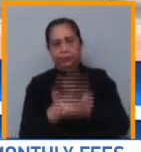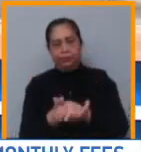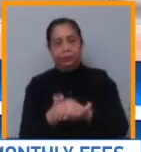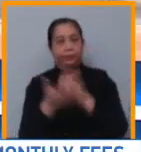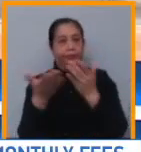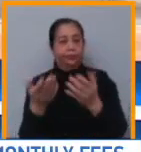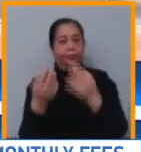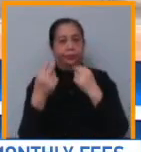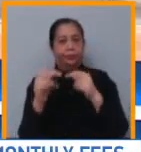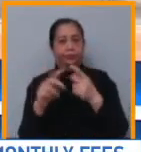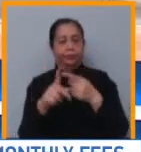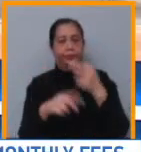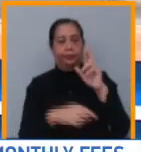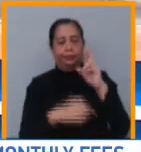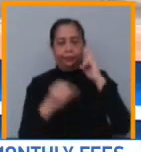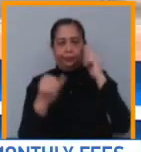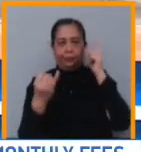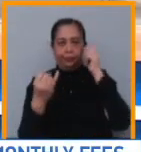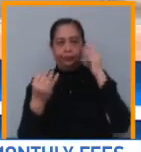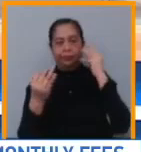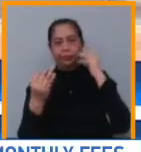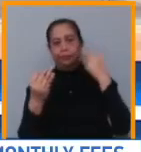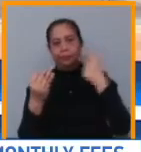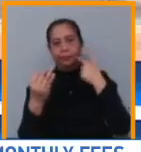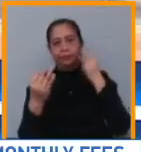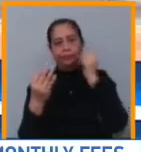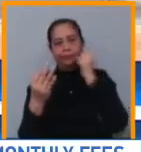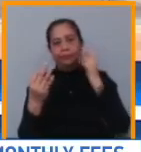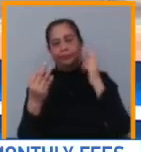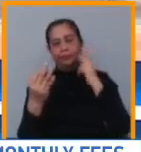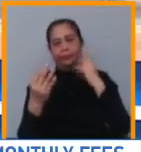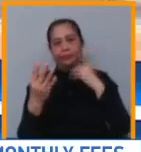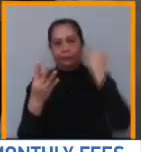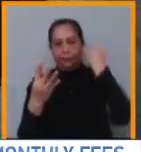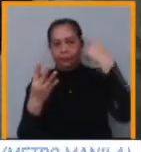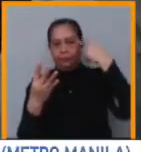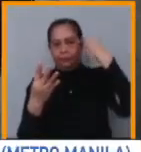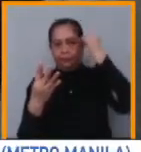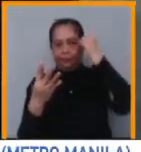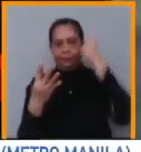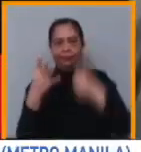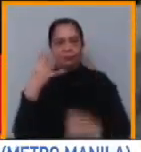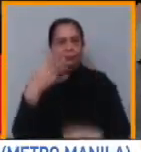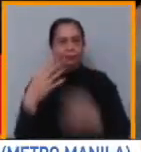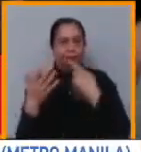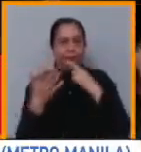Rafi Tima, Mab Gonzalez, Salima Refran at JP Soriano.